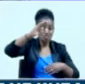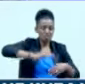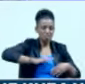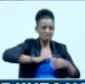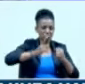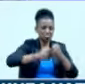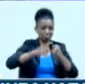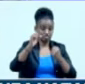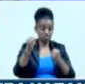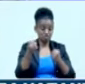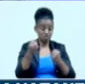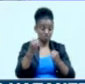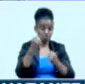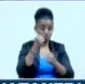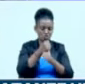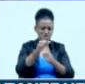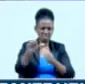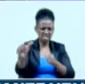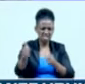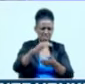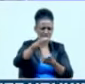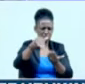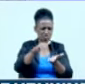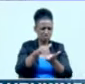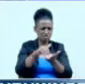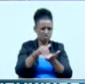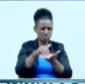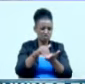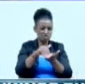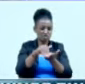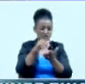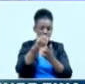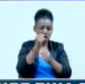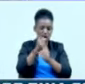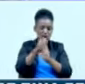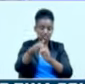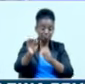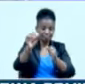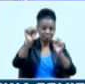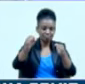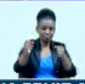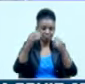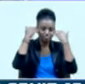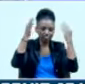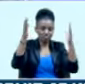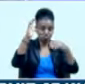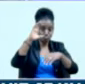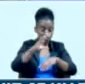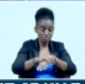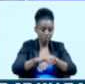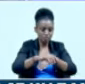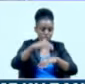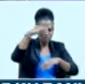65 hari abantu bakora mu nzego zindi zituma umwuga wabo utuma cyangwa se akazi kabo gatuma bashobora kugira ibyago byo kwandura